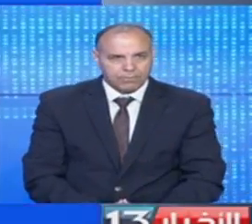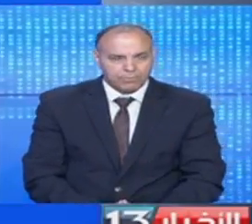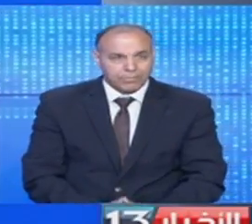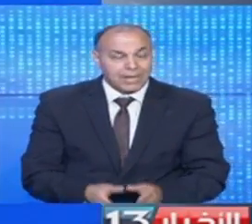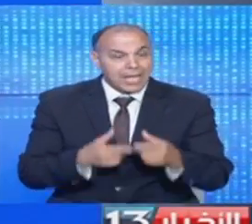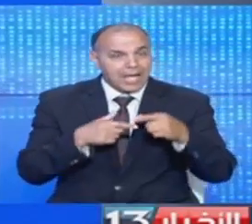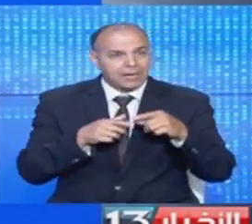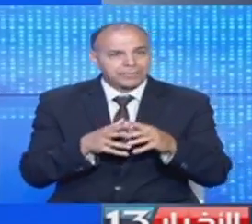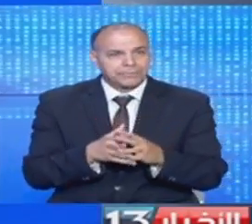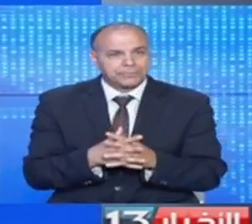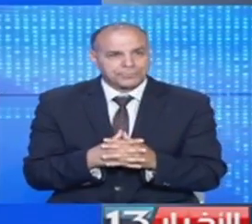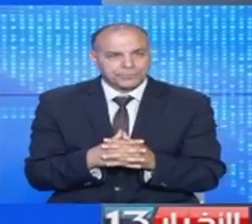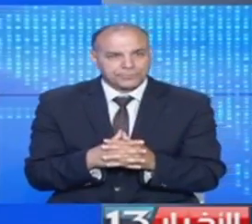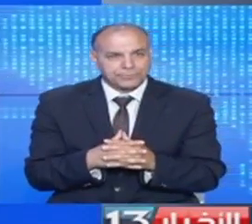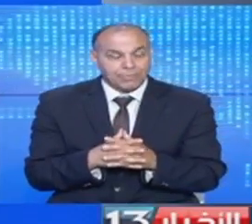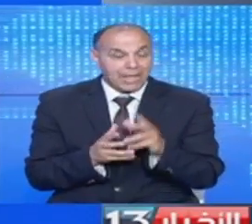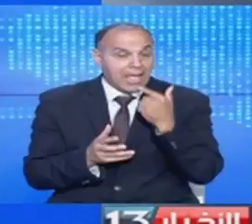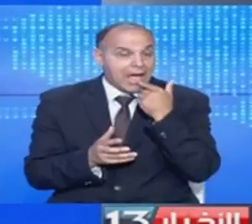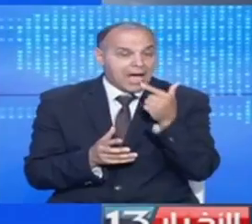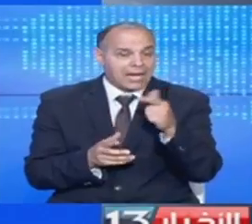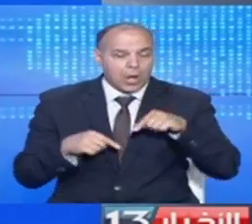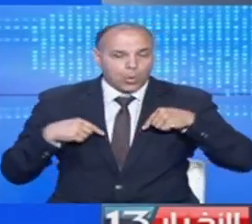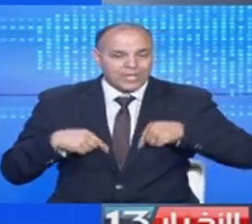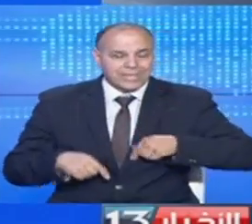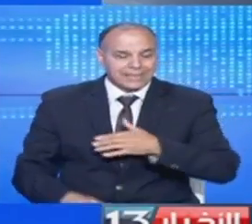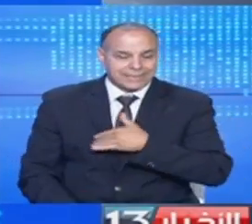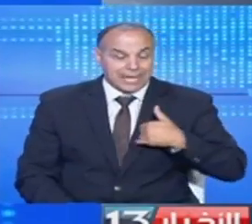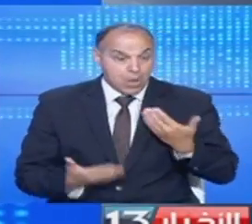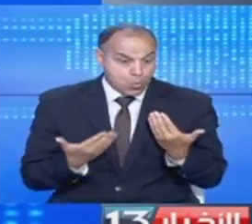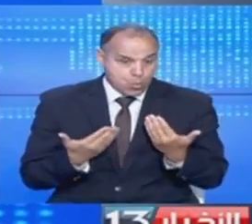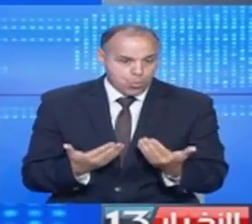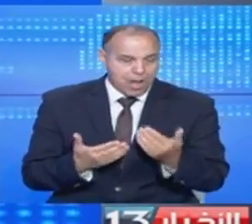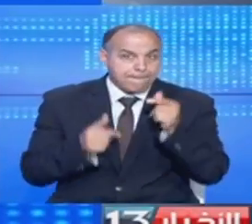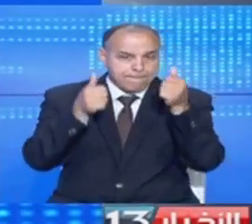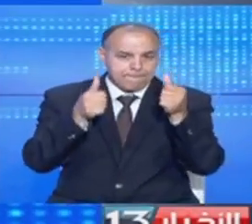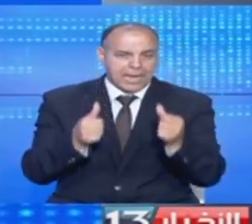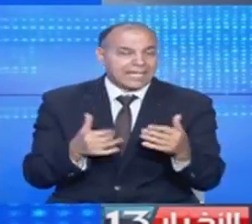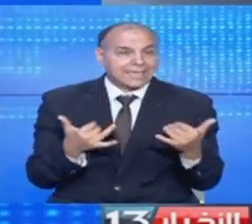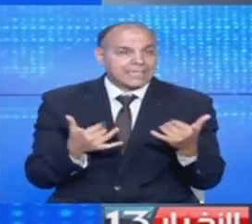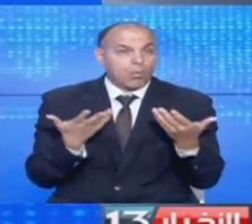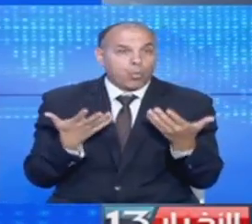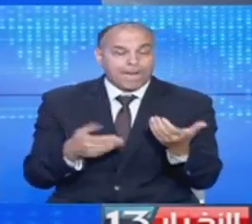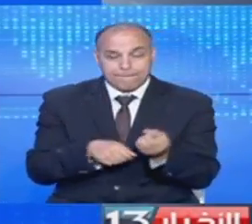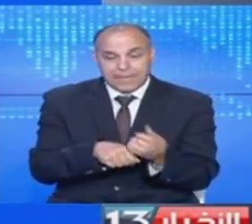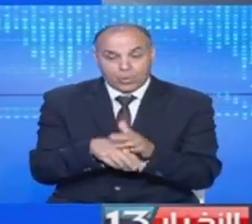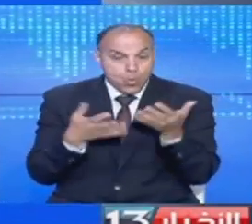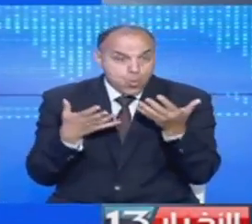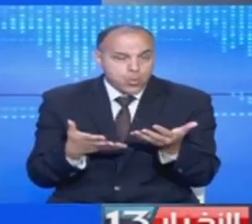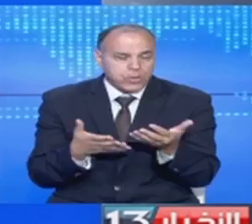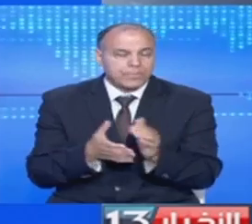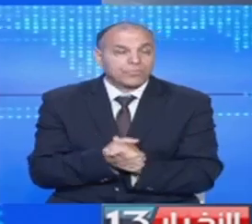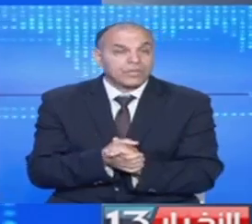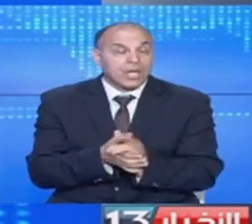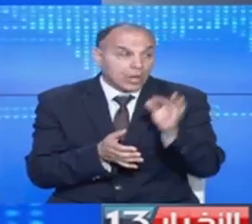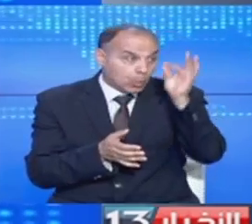الإعلام على أعلنت وزارة الصحة اليوم في بلاغ حول الوضع الوبائي اليومي لفيروس